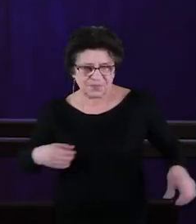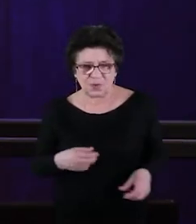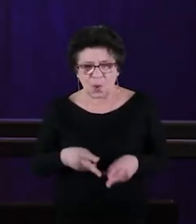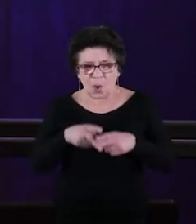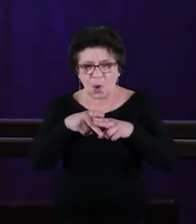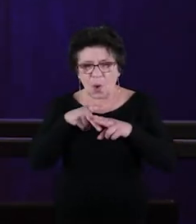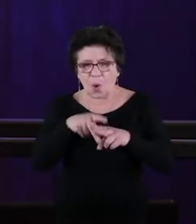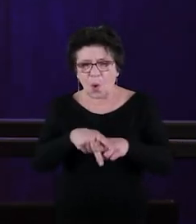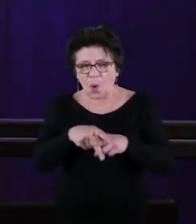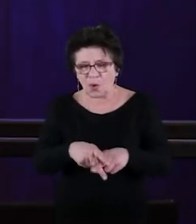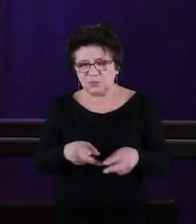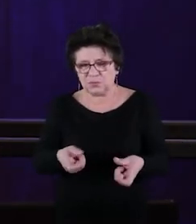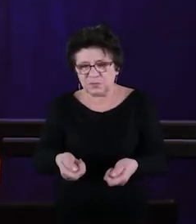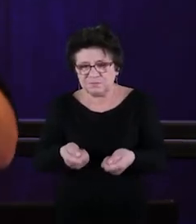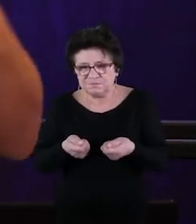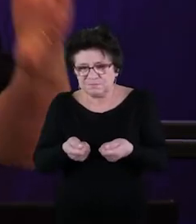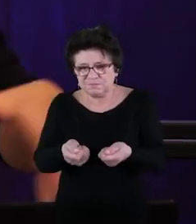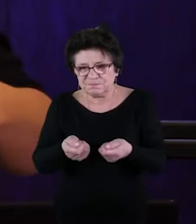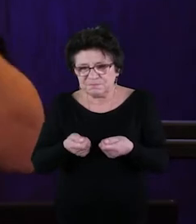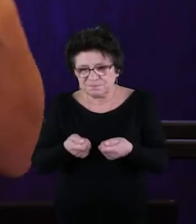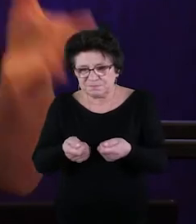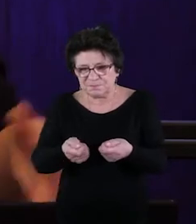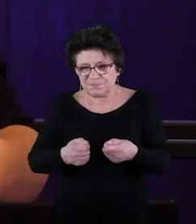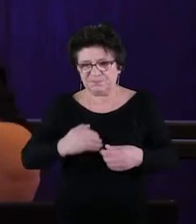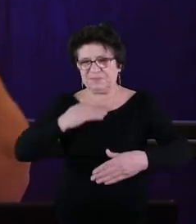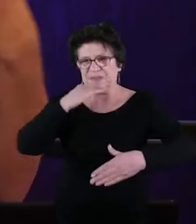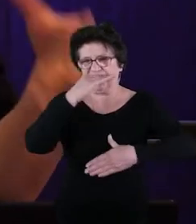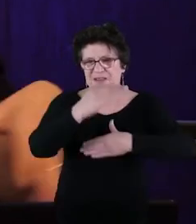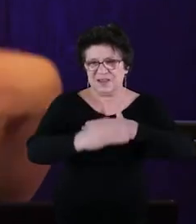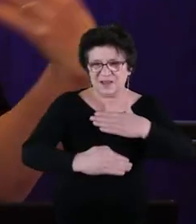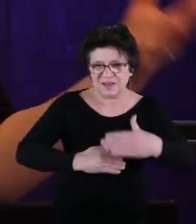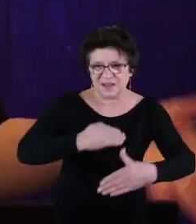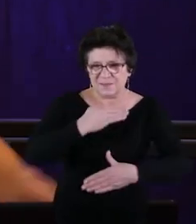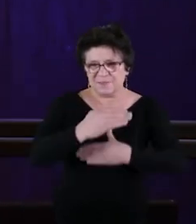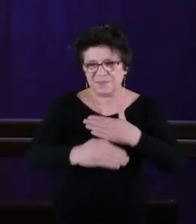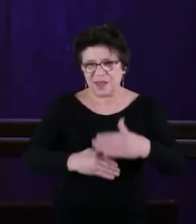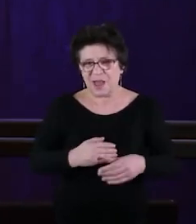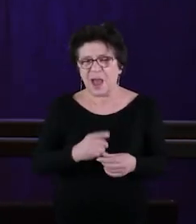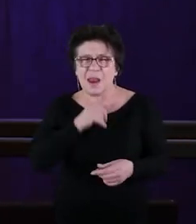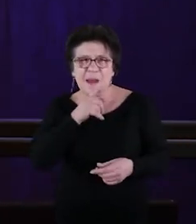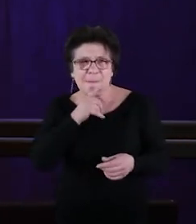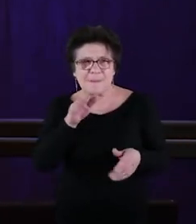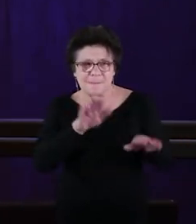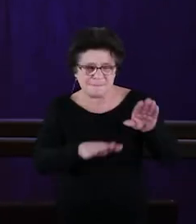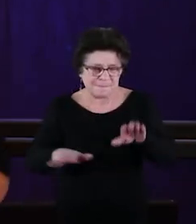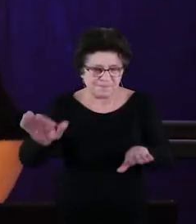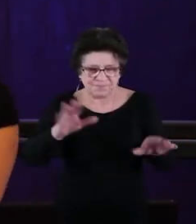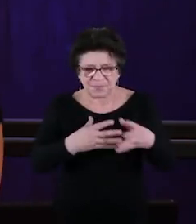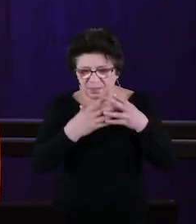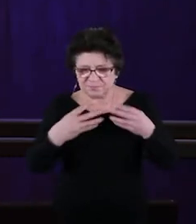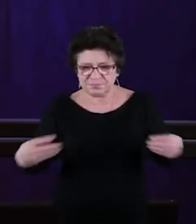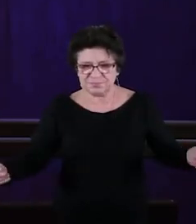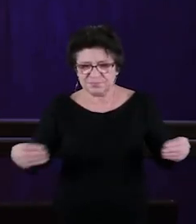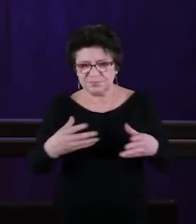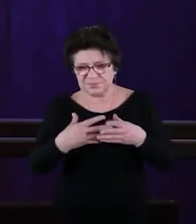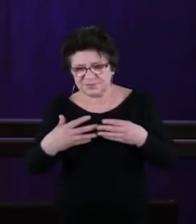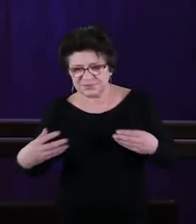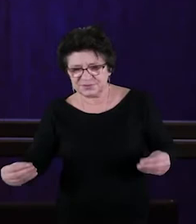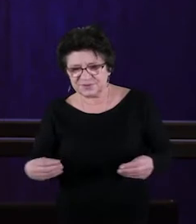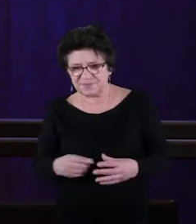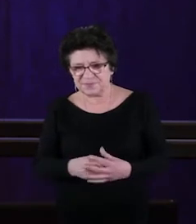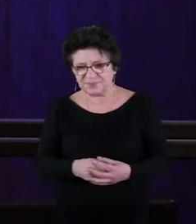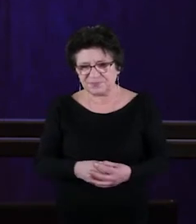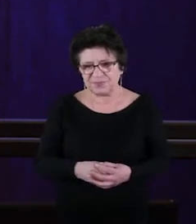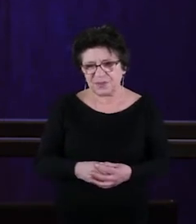Ciągnęły trzeba było obłożyć jakimiś wannami abażuorami lampami żeby to przewieźć ale o tych wszystkich perypetiach i o tych